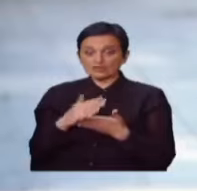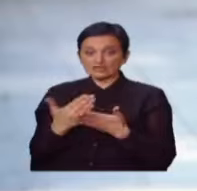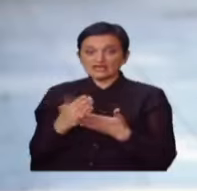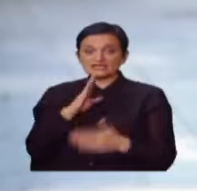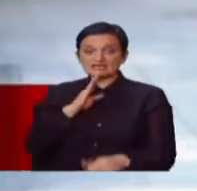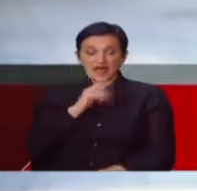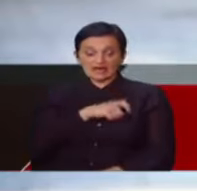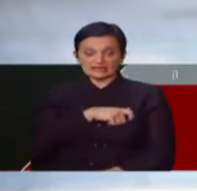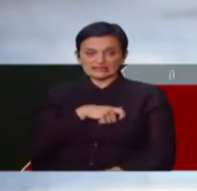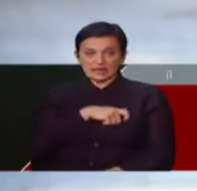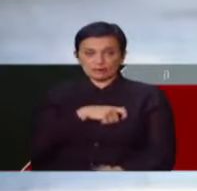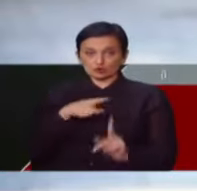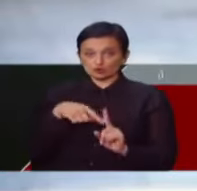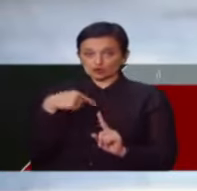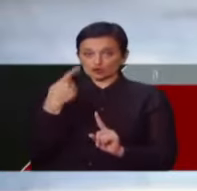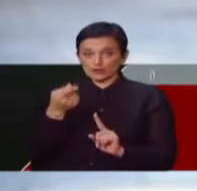արմոմատգենլեպտանդա